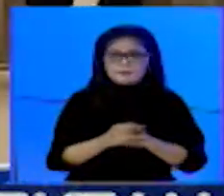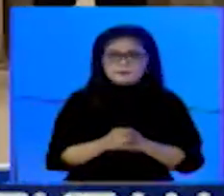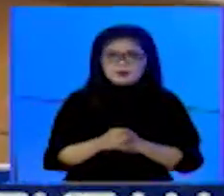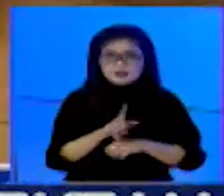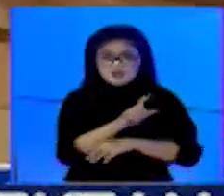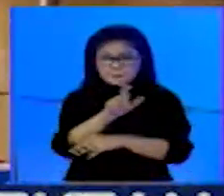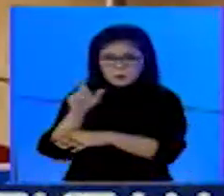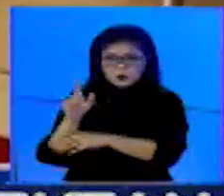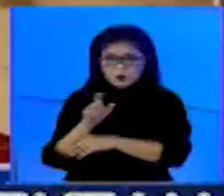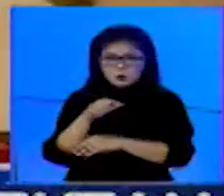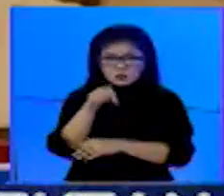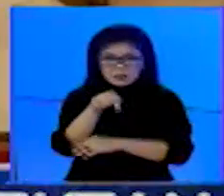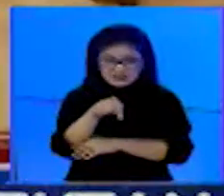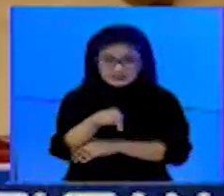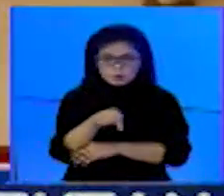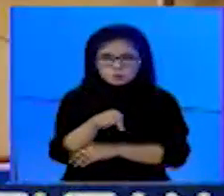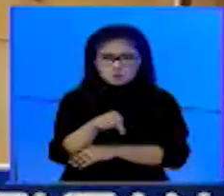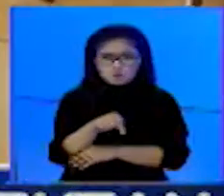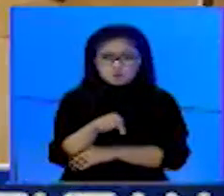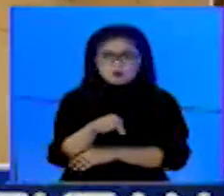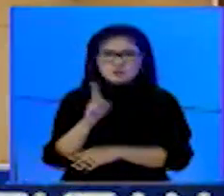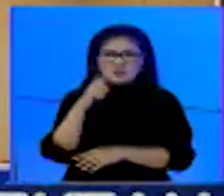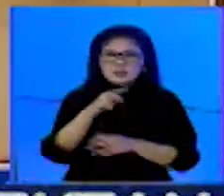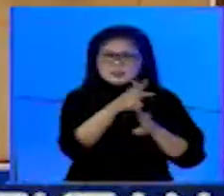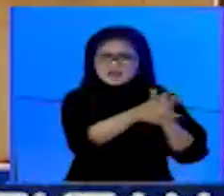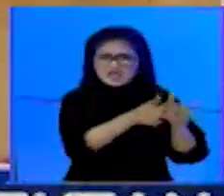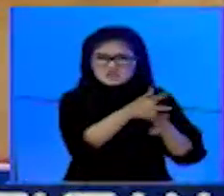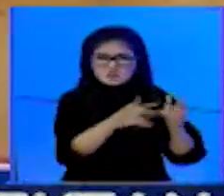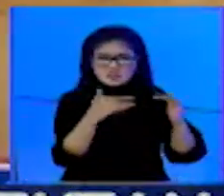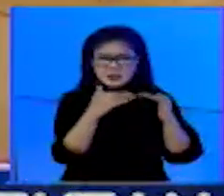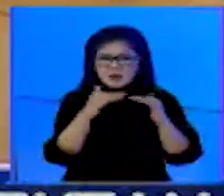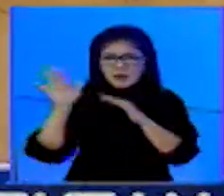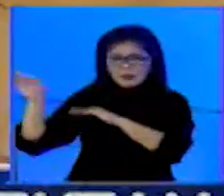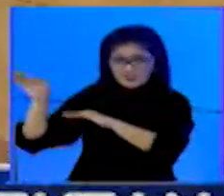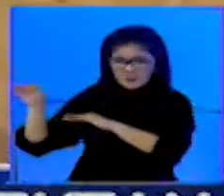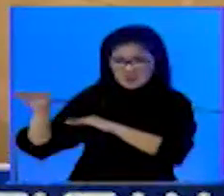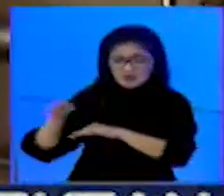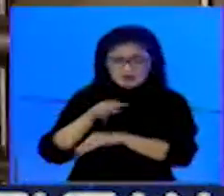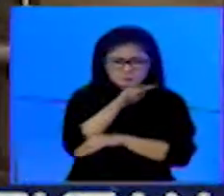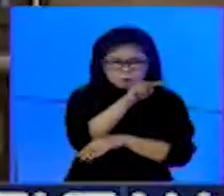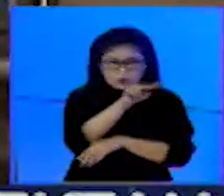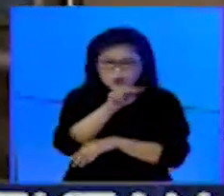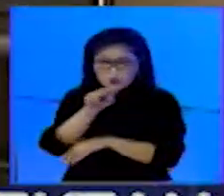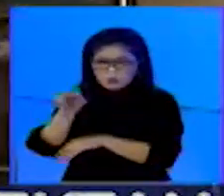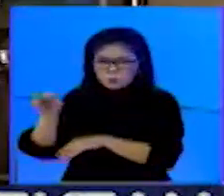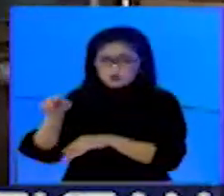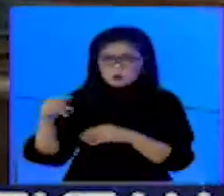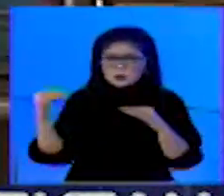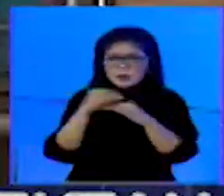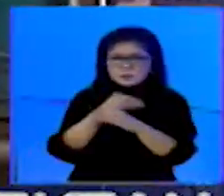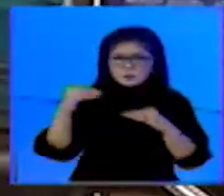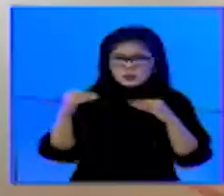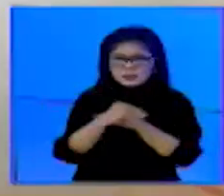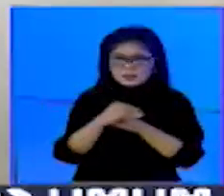sendiri saat ini dilakukan di Stasiun Tanah Abang dan menyisir ke sejumlah fasilitas umum